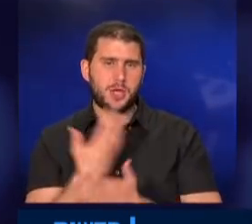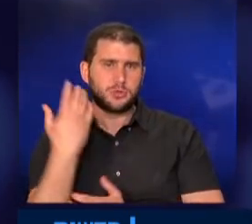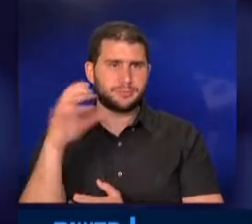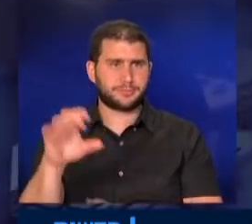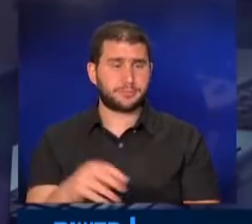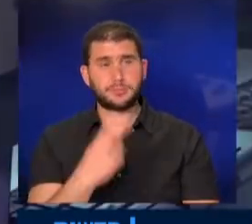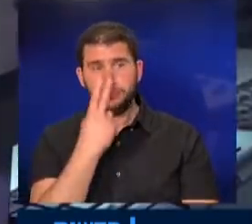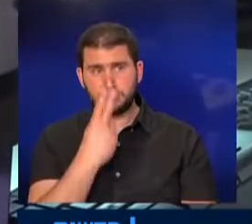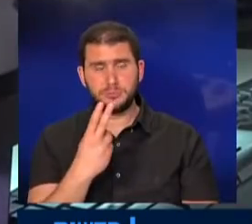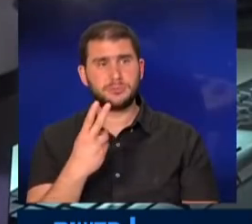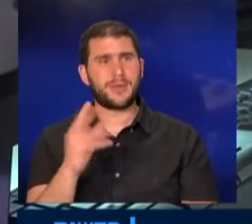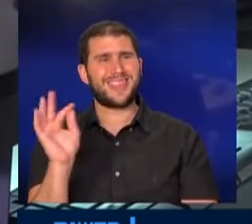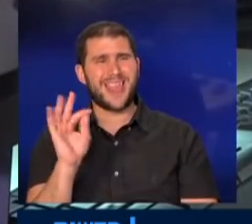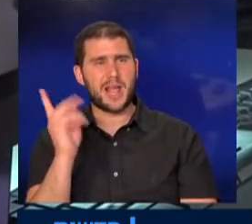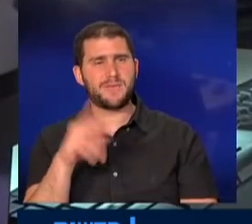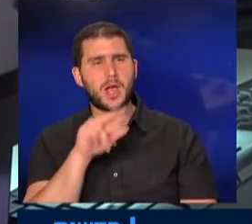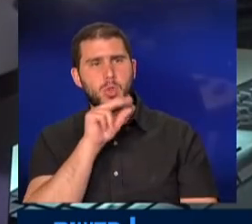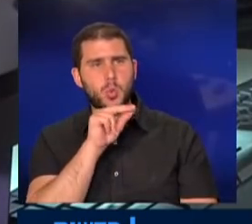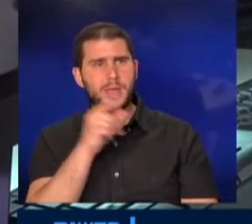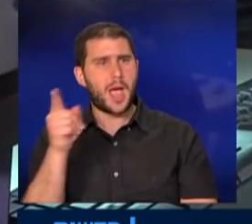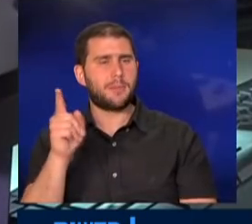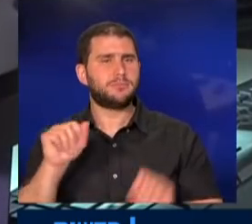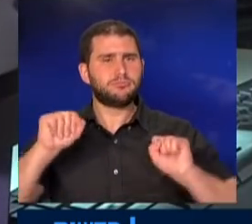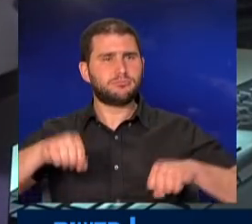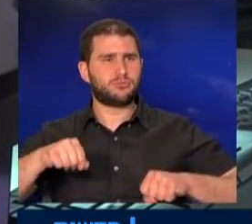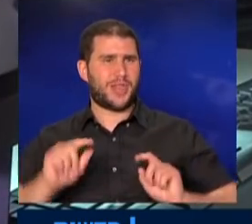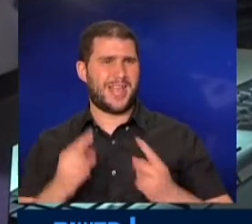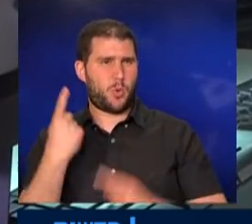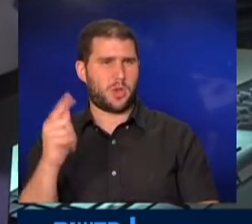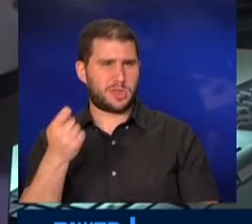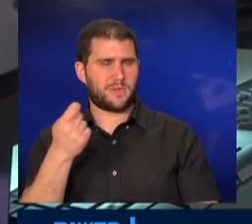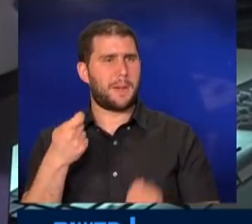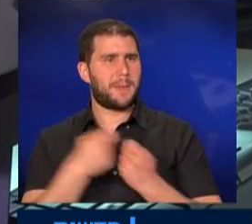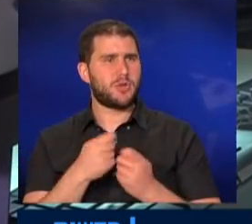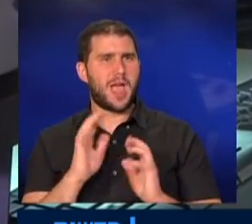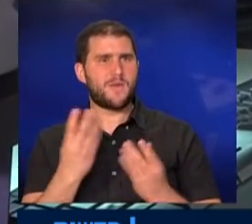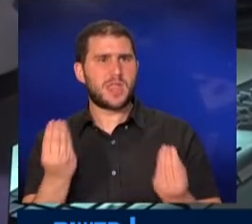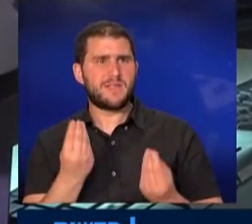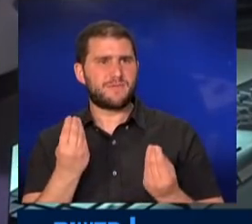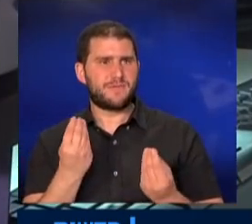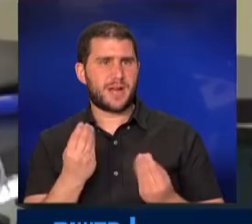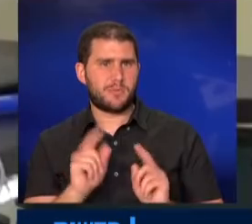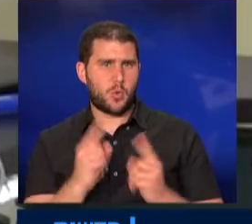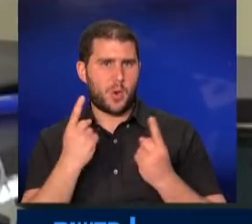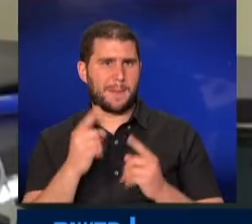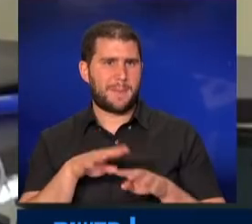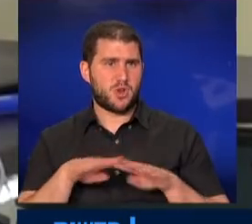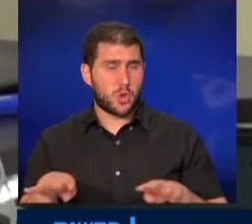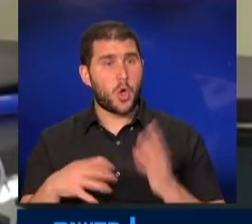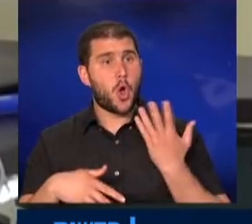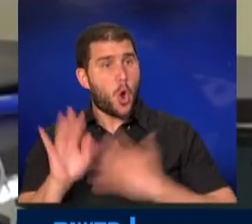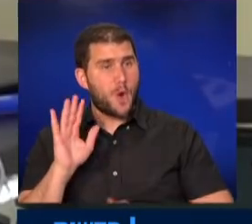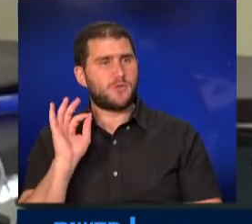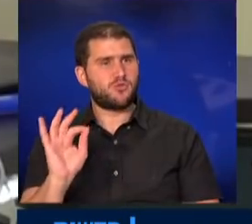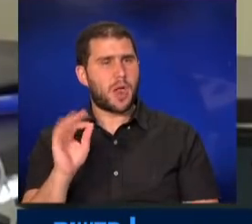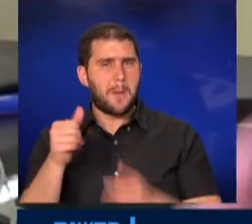רואים שטלגרם וטוויטר הן המלכות של האירוע הזה בהיבט של איפה הדברים האלה בכלל מתבצעים ברשת. הרוב המכריע